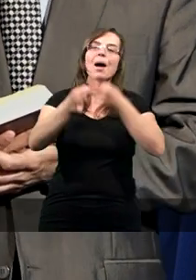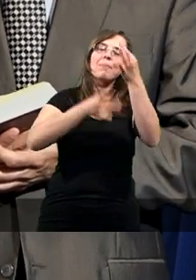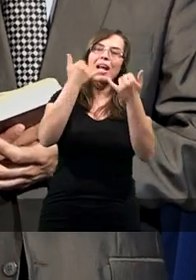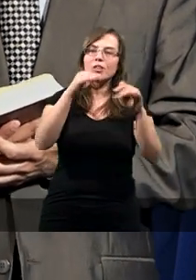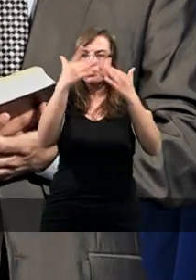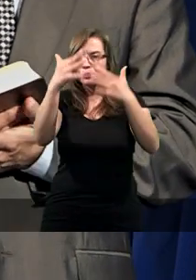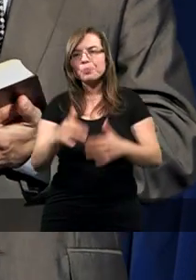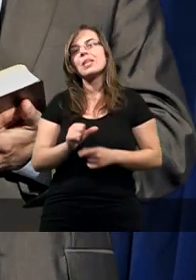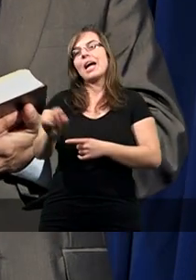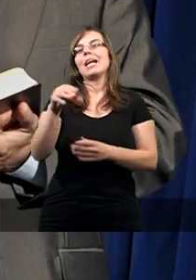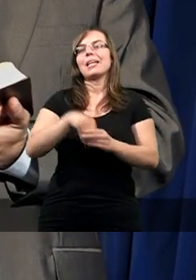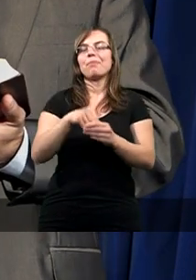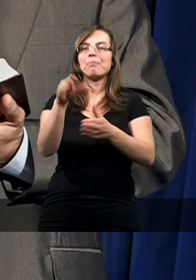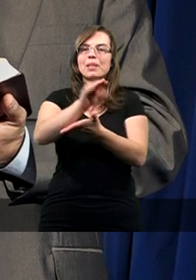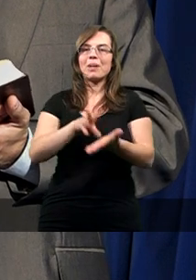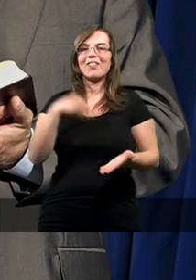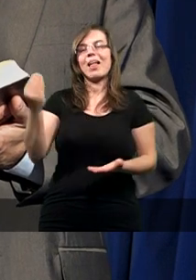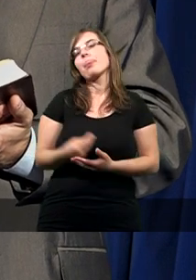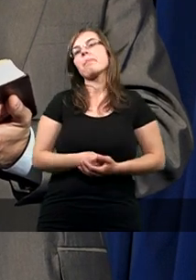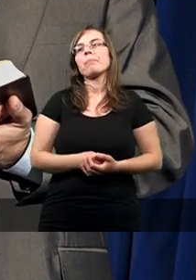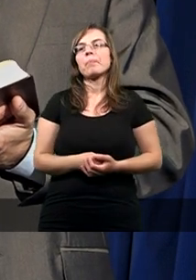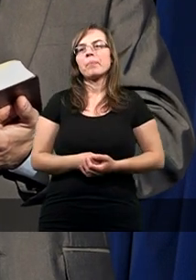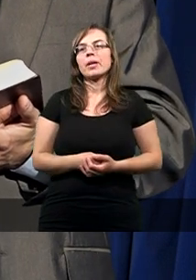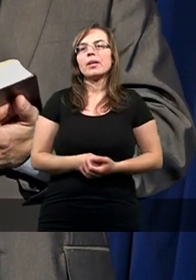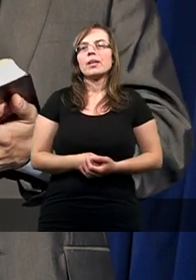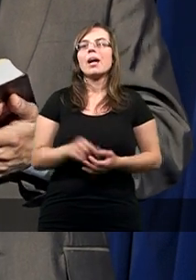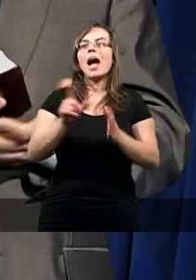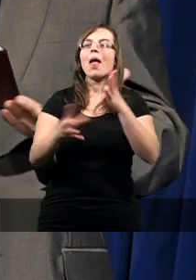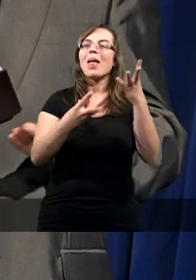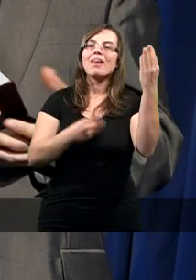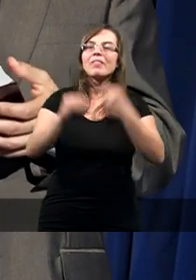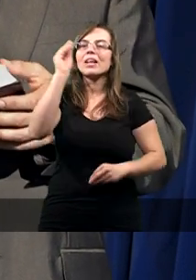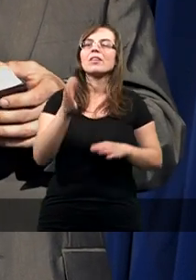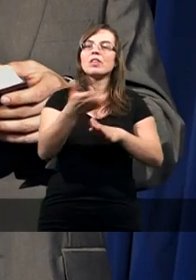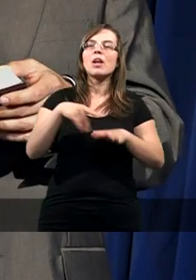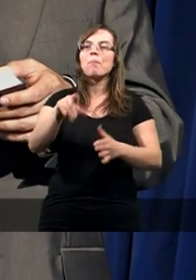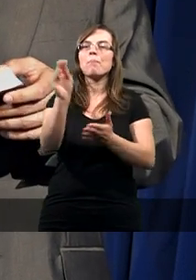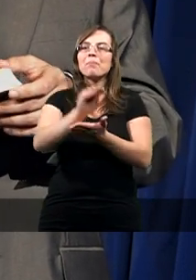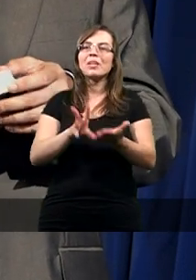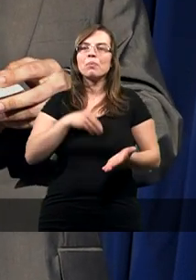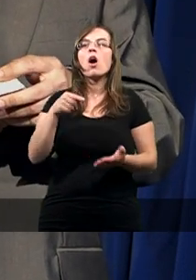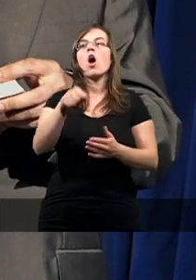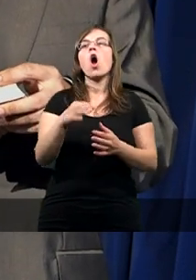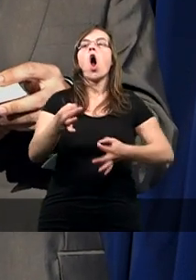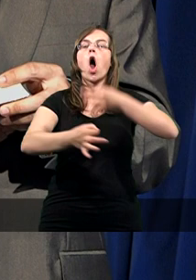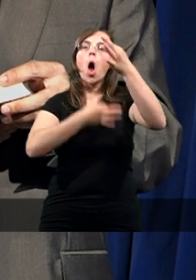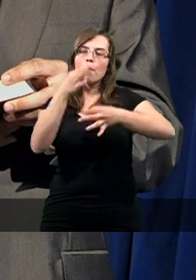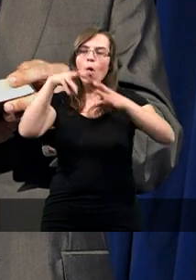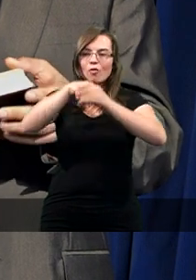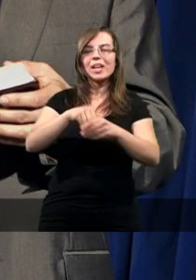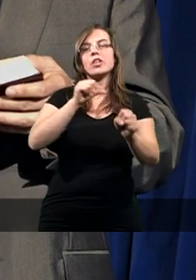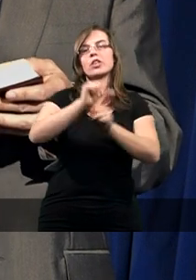pieśni. But the largest part of the Bible is stories. Ale największą część Biblii stanowią